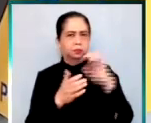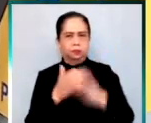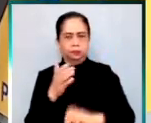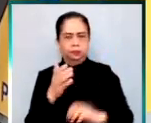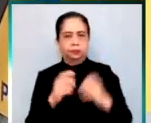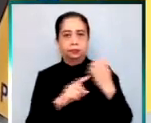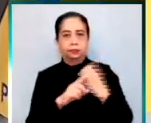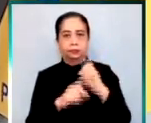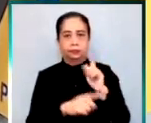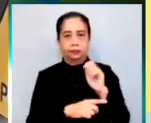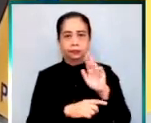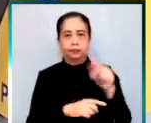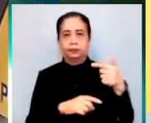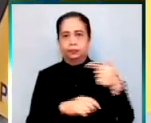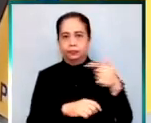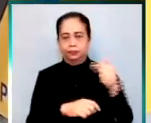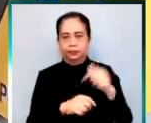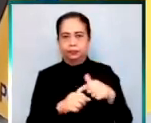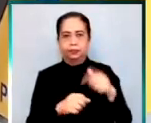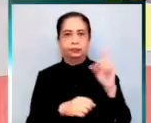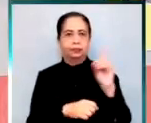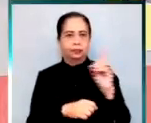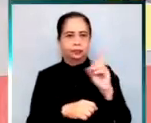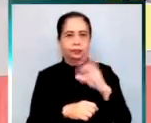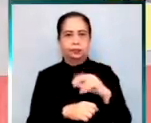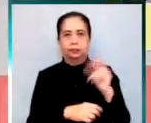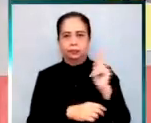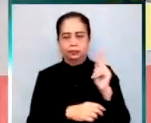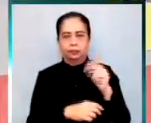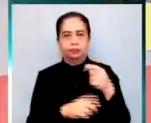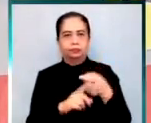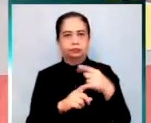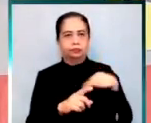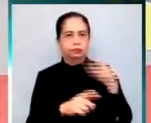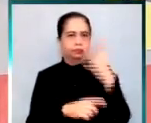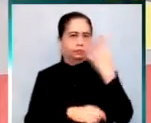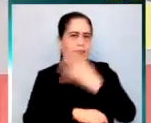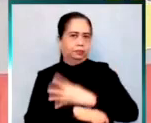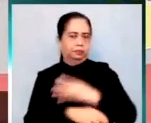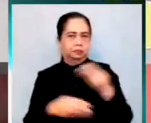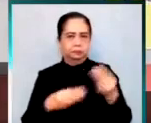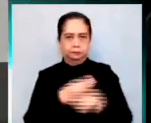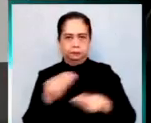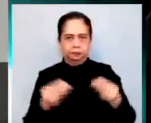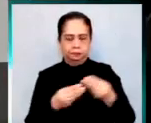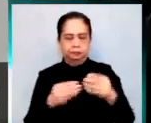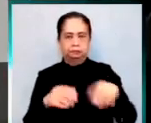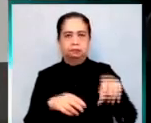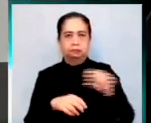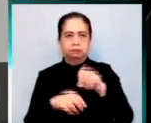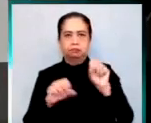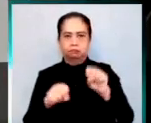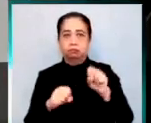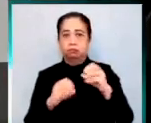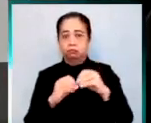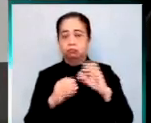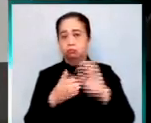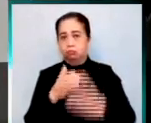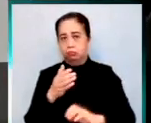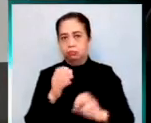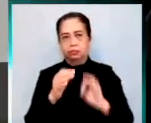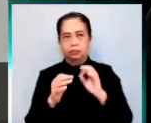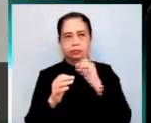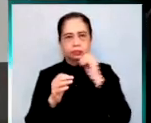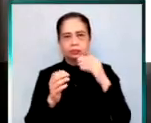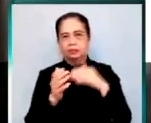ng gasolina, diesel at kerosene base sa apat na araw na trading. Posible pa raw itong lumaki kung hindi nahihina pa ang